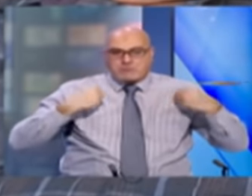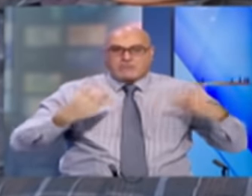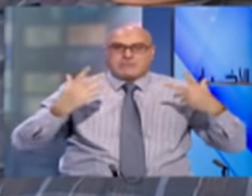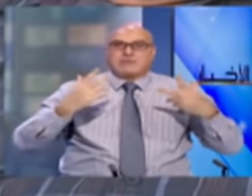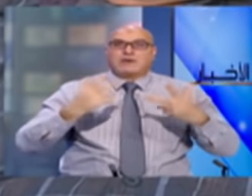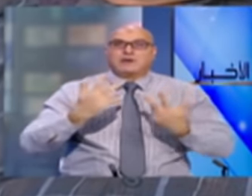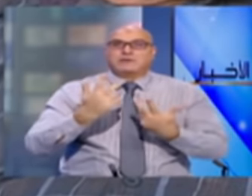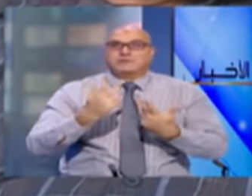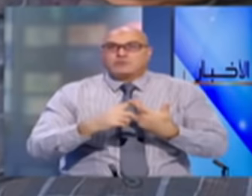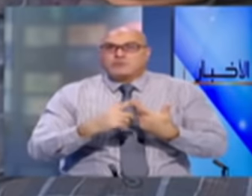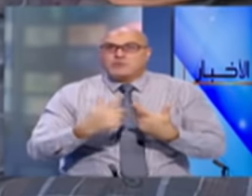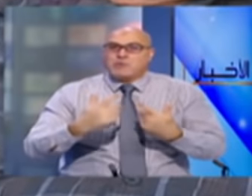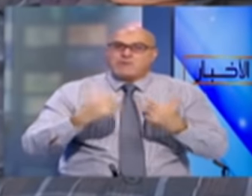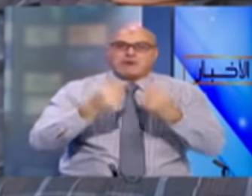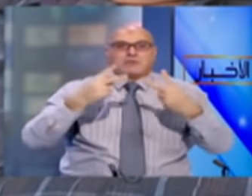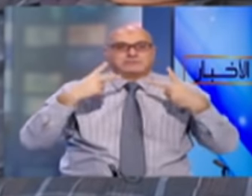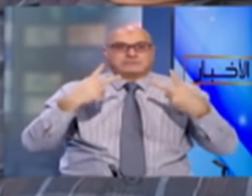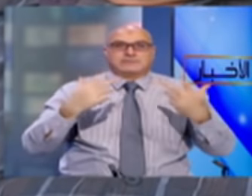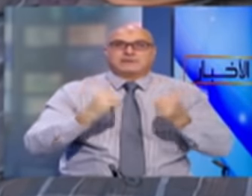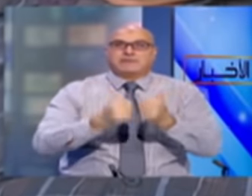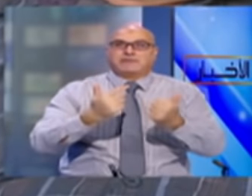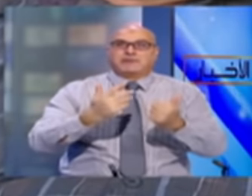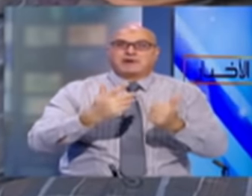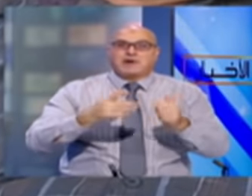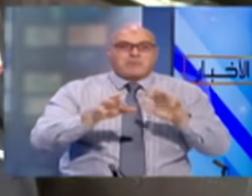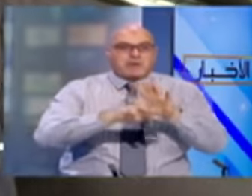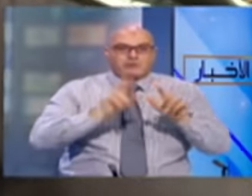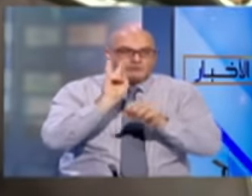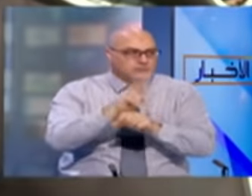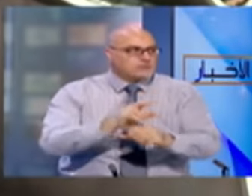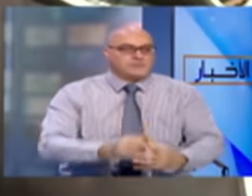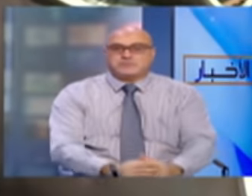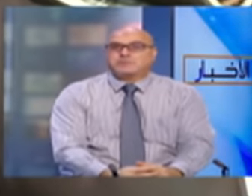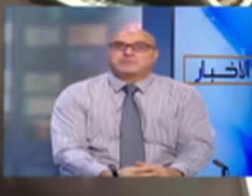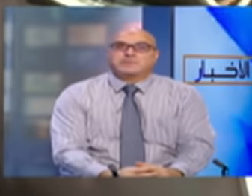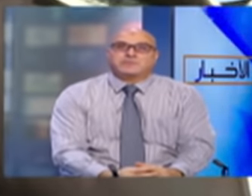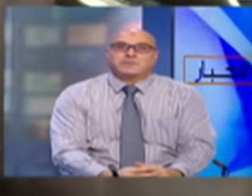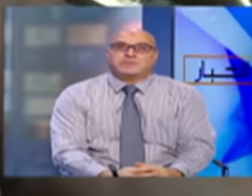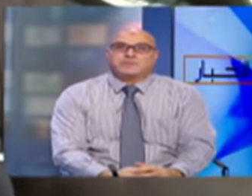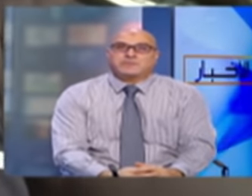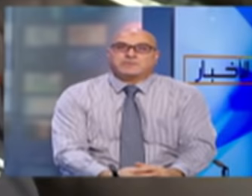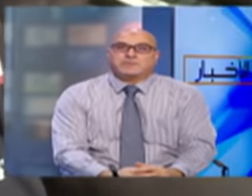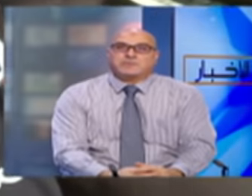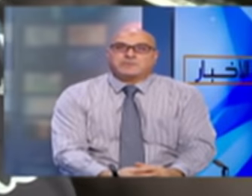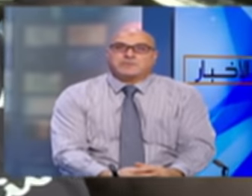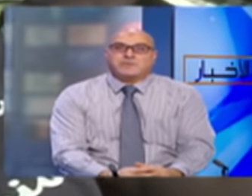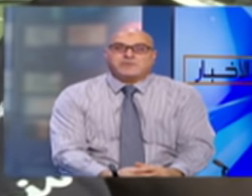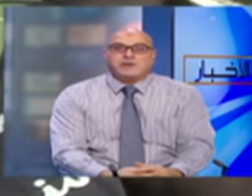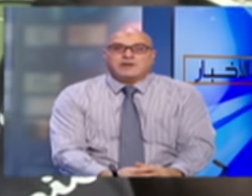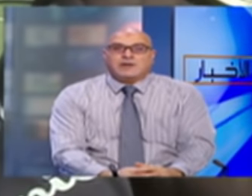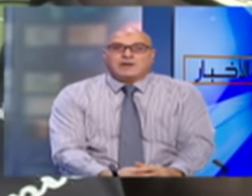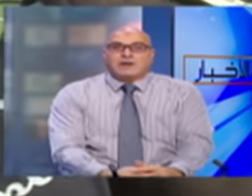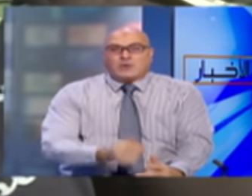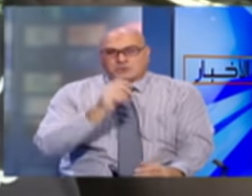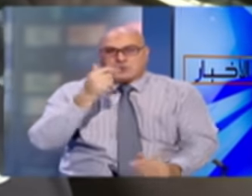إذا كان لا إذا كان يتقد من الجزائر مرة. كل سيزون هكذا تاع الشتوية